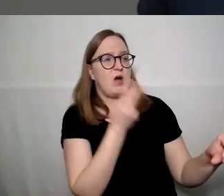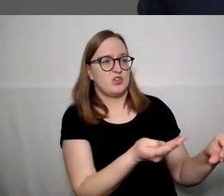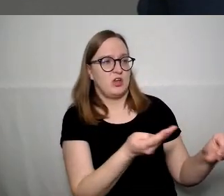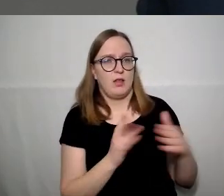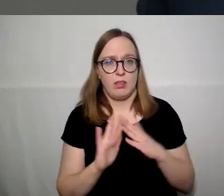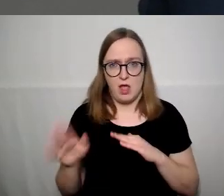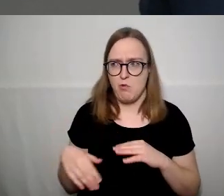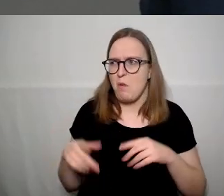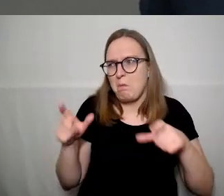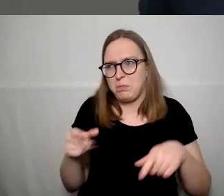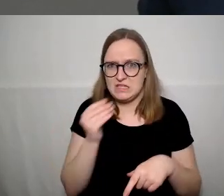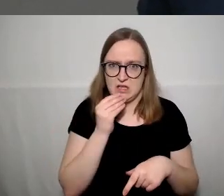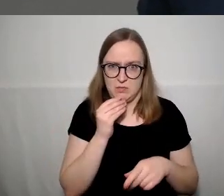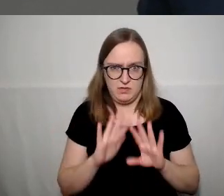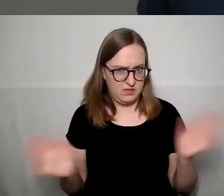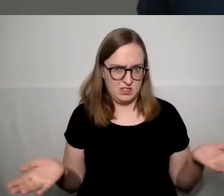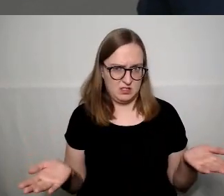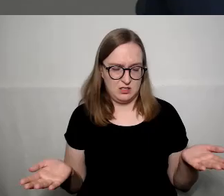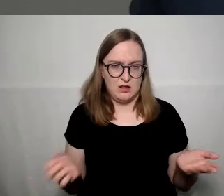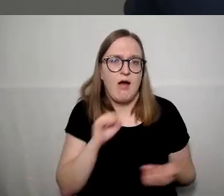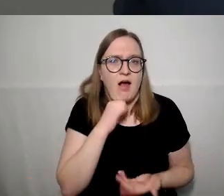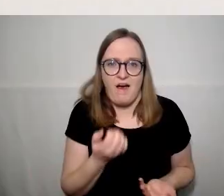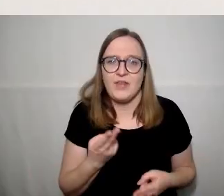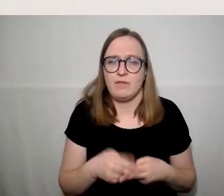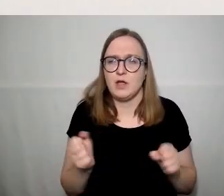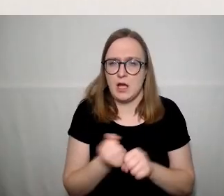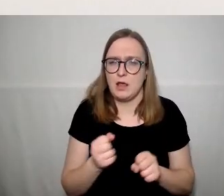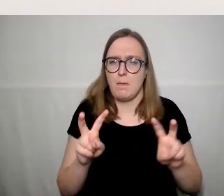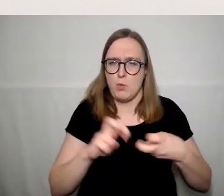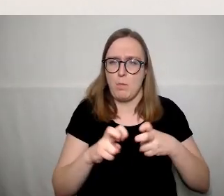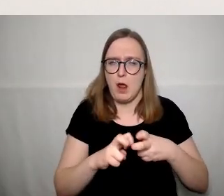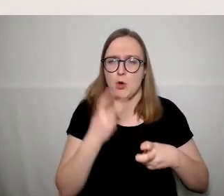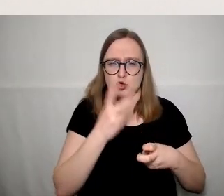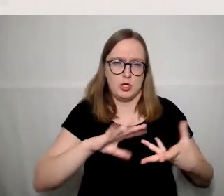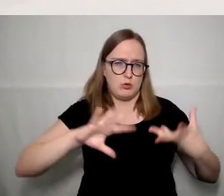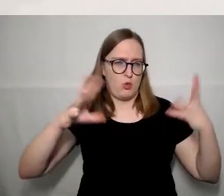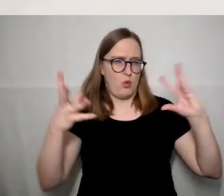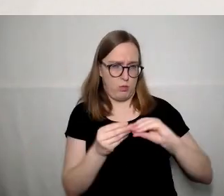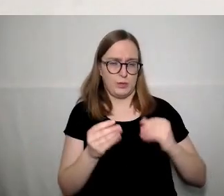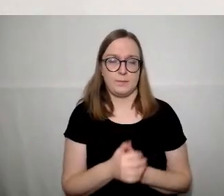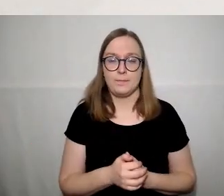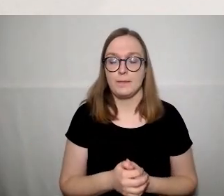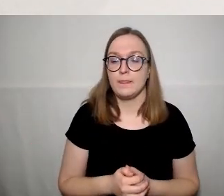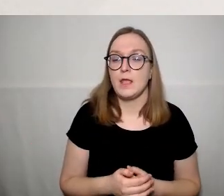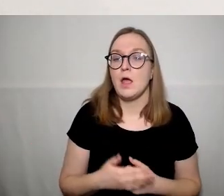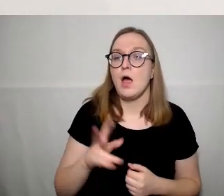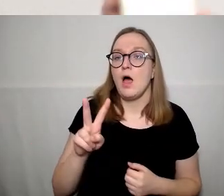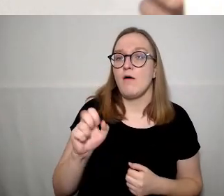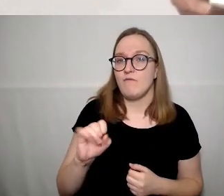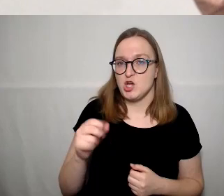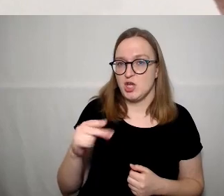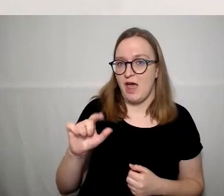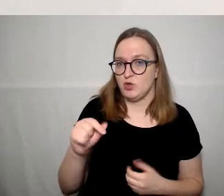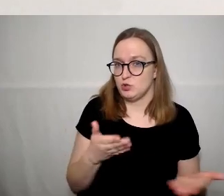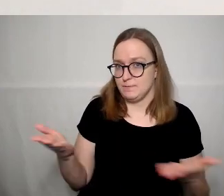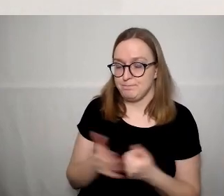tai reikėtų kompleksiškai žiūrėti tai. Ačiū. Ačiū. Ir Modestas Važnevičius, prašau. Taip, tai turbūt